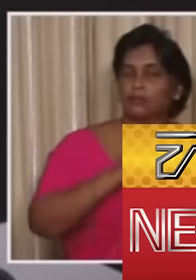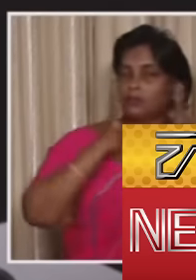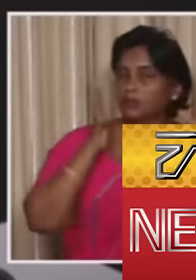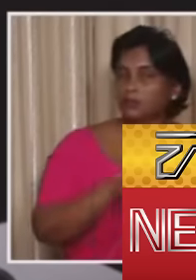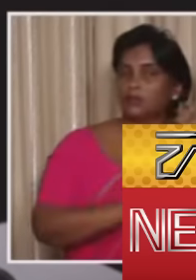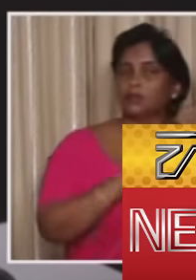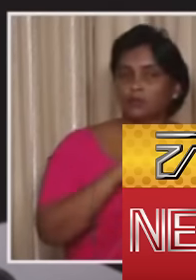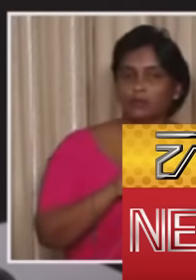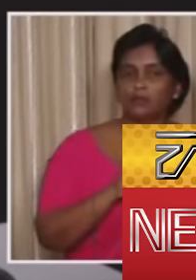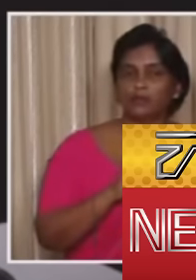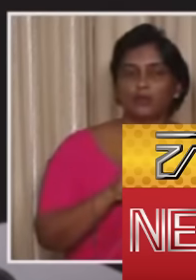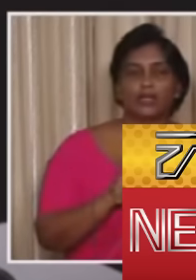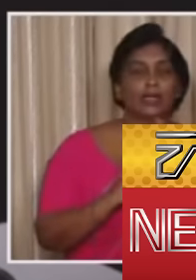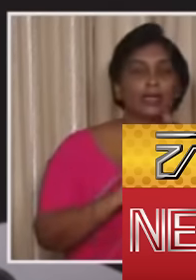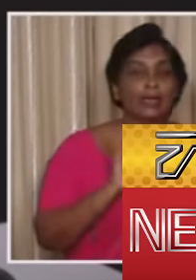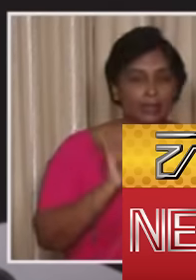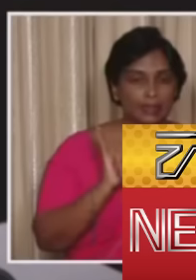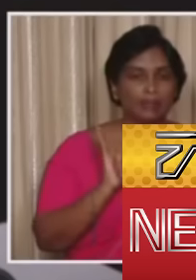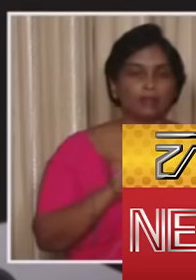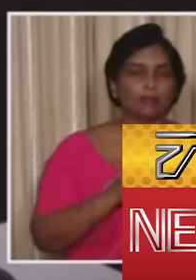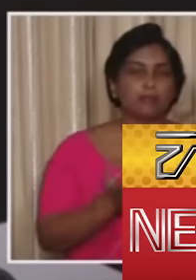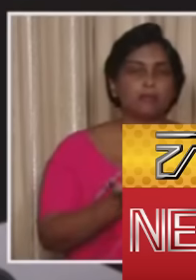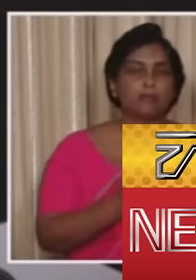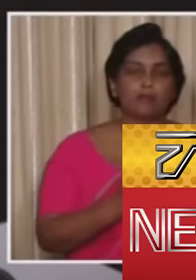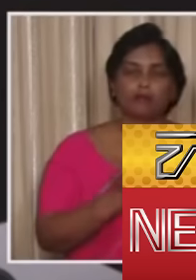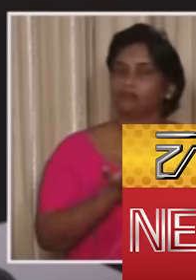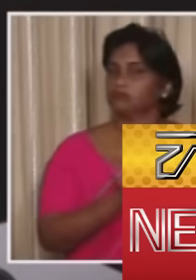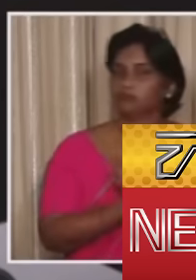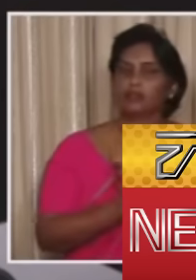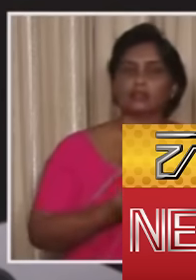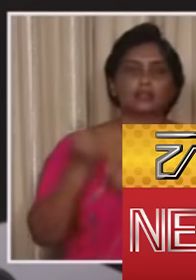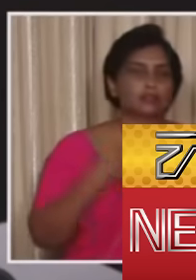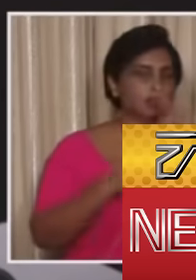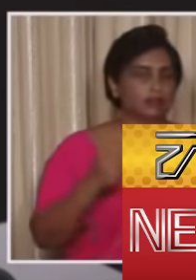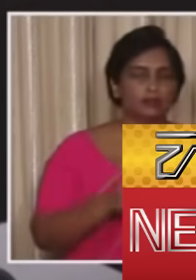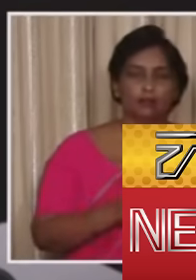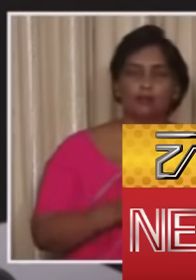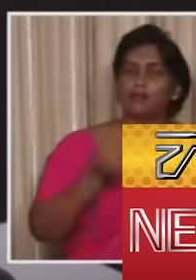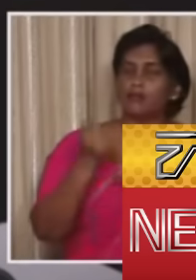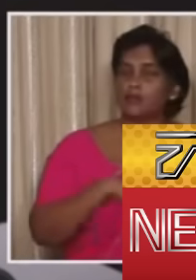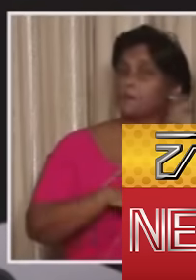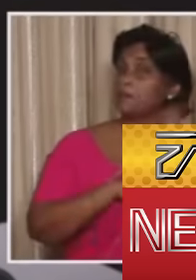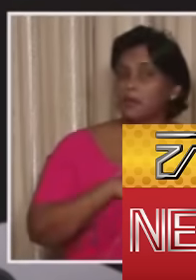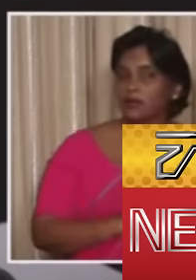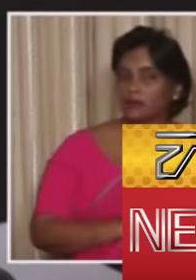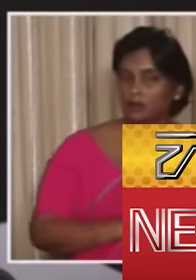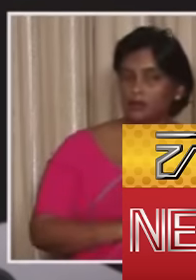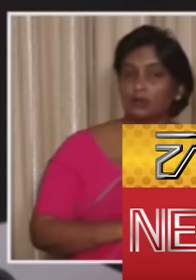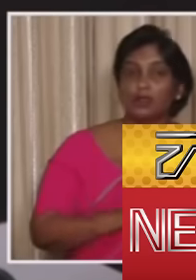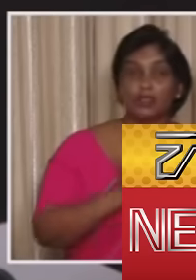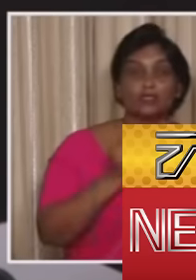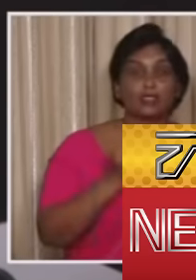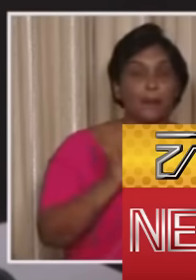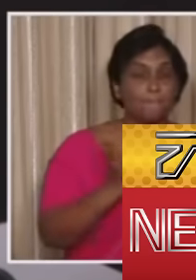ප්‍රමාණයක් පරාටේ නීති හරහා බැංකුවලට පවරගෙන වෙන්දේසි කරලා තියෙනවද? වෙන්දේසි කරන සැලසුම් කරලා තිබෙනවද? සම්පත්